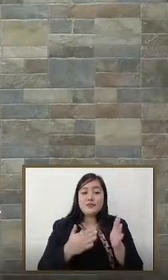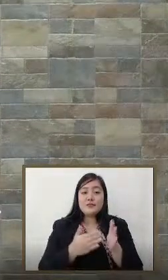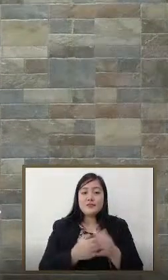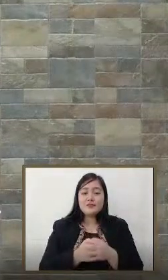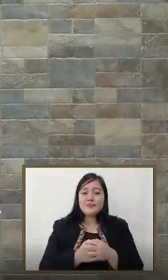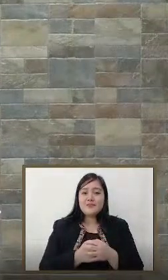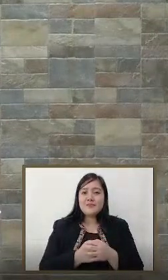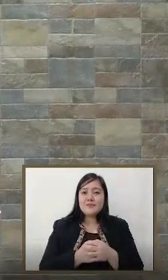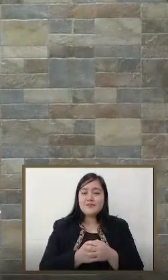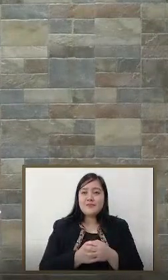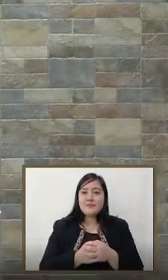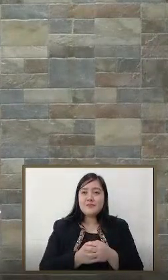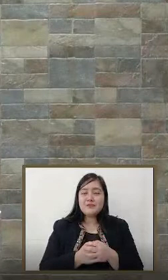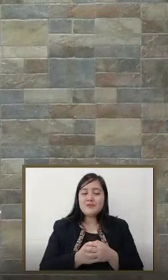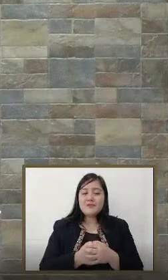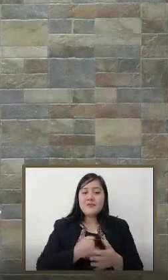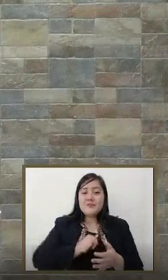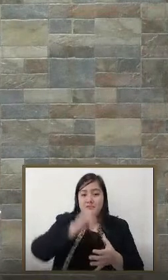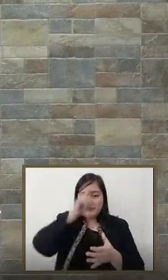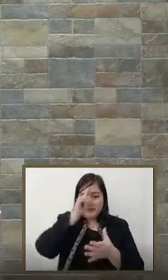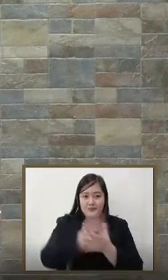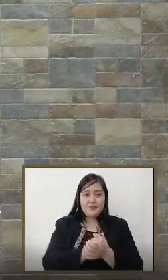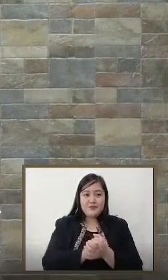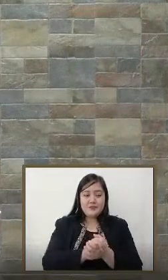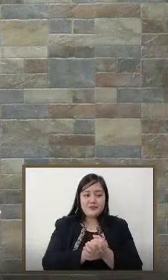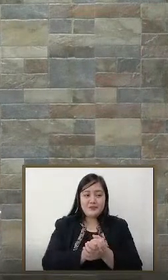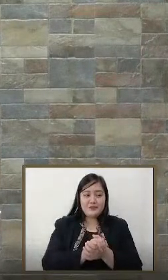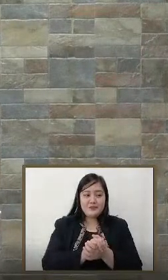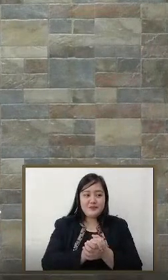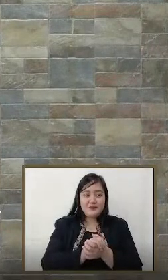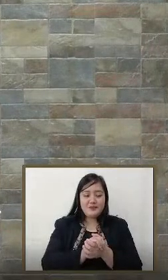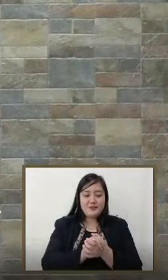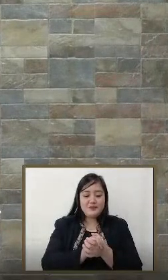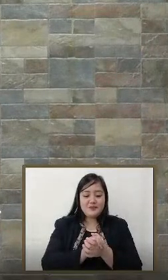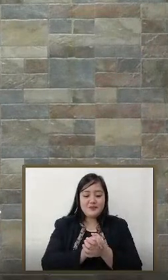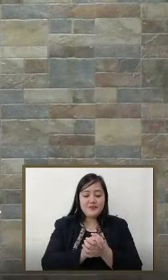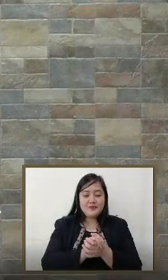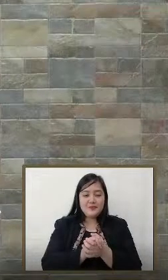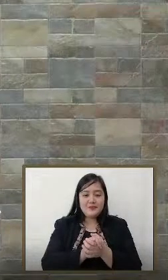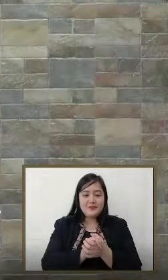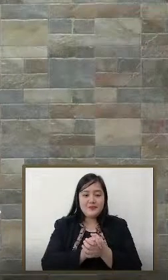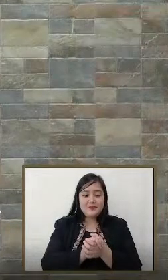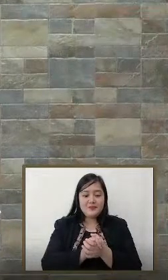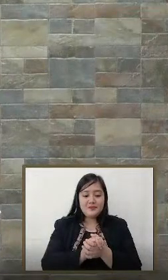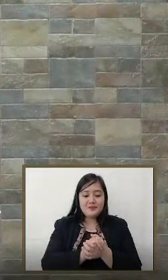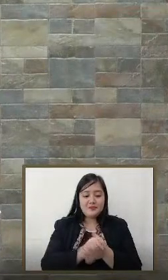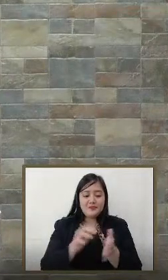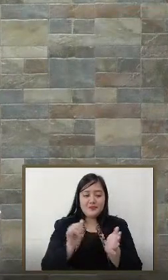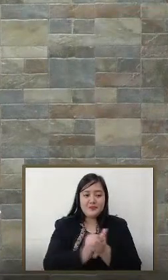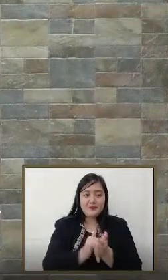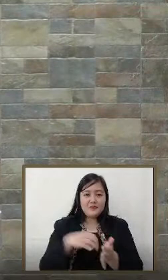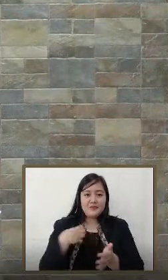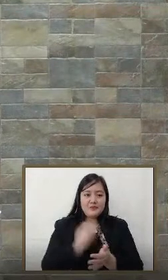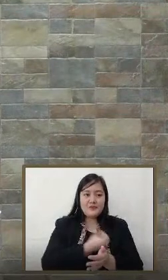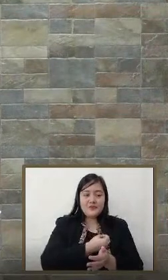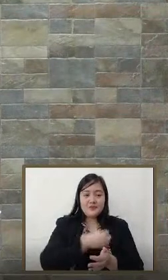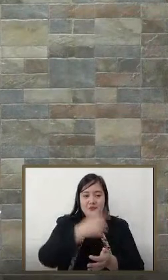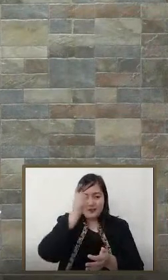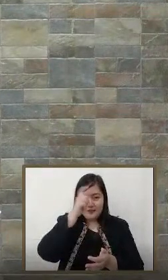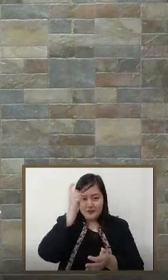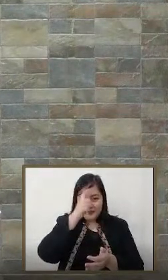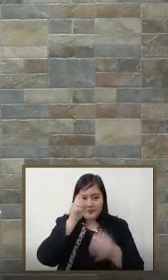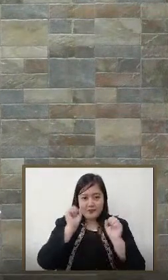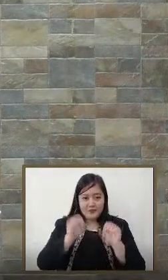Alright? Kaya ko iniwala mga kapatid na ang ating wisdom, eh, machi-check